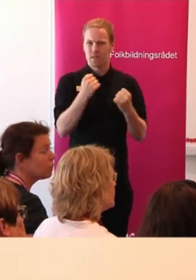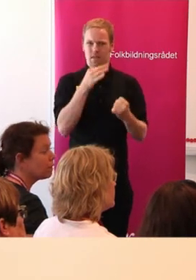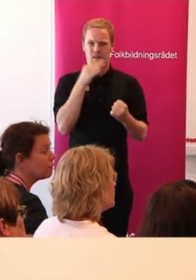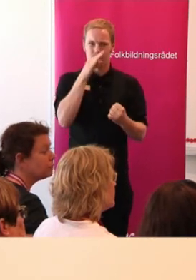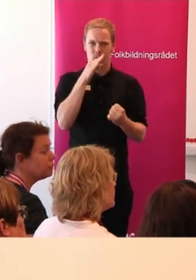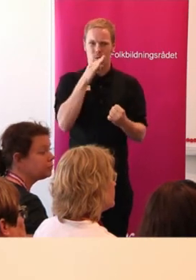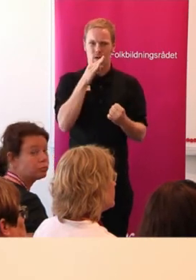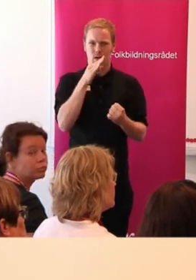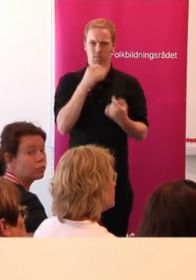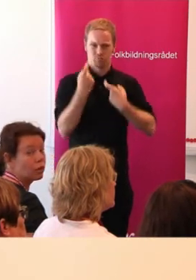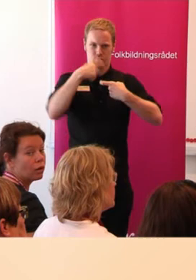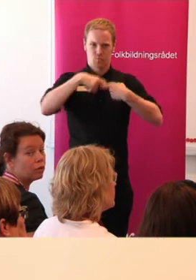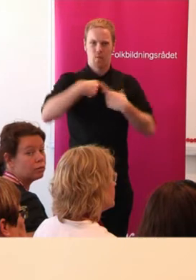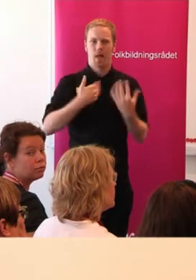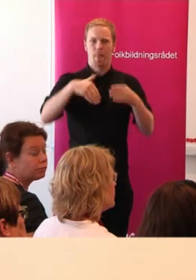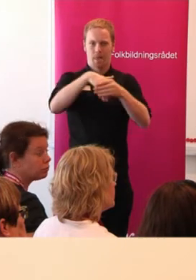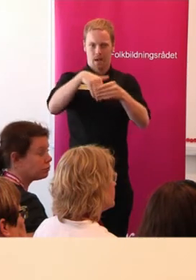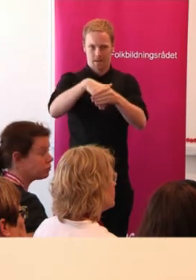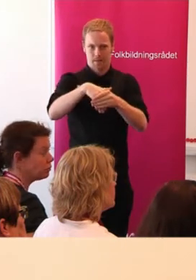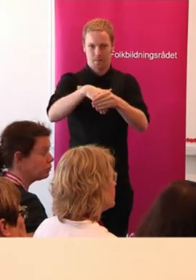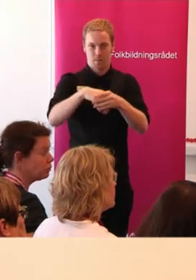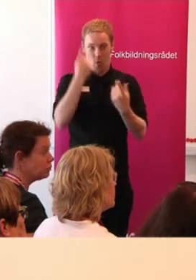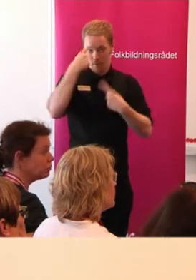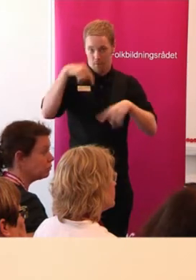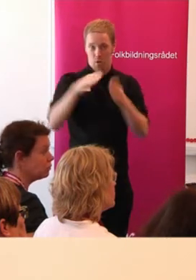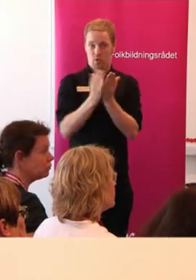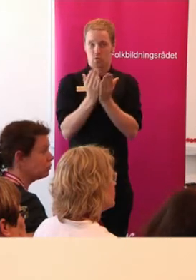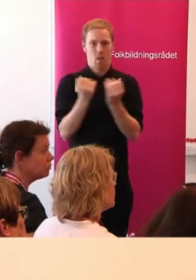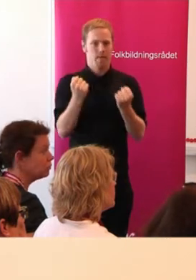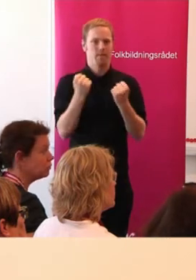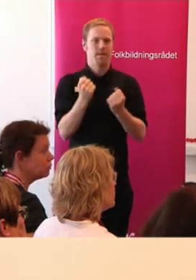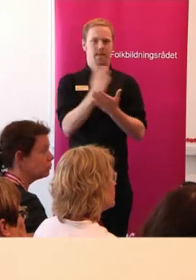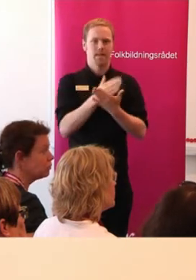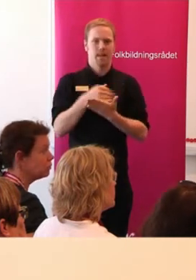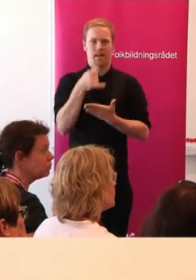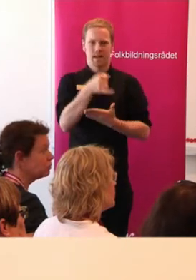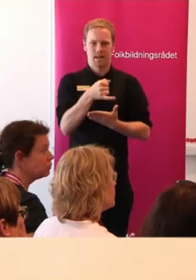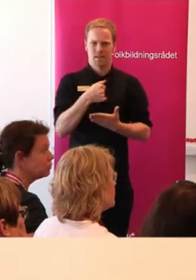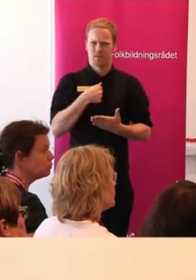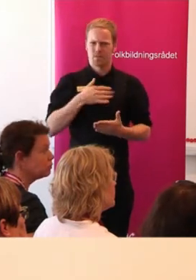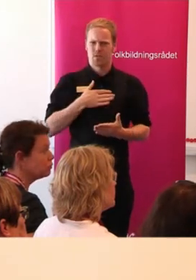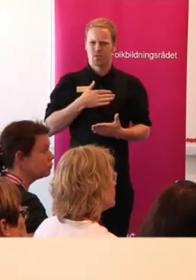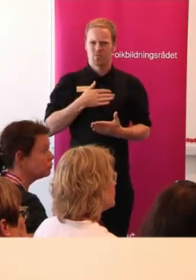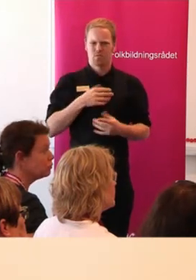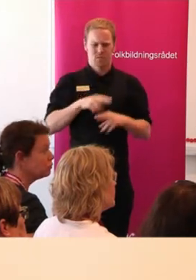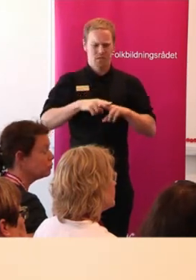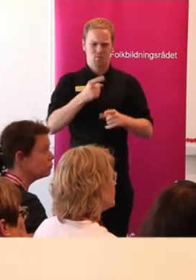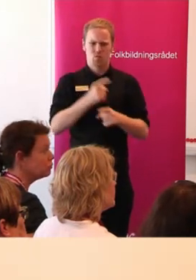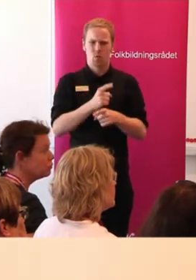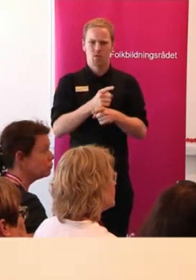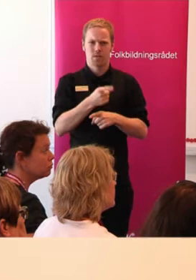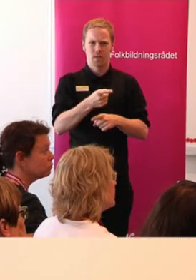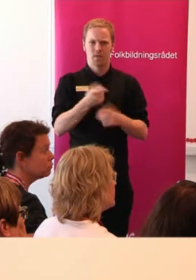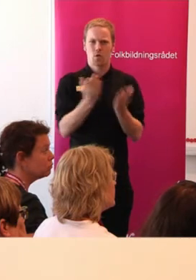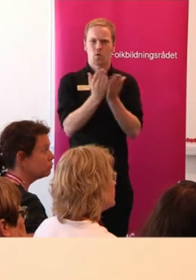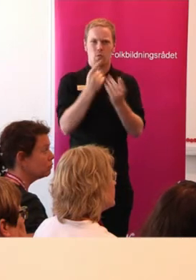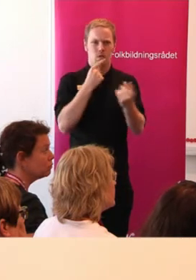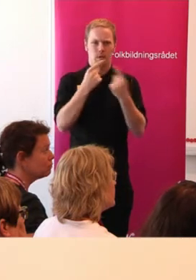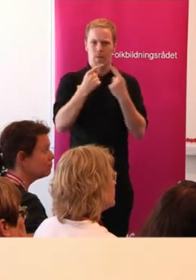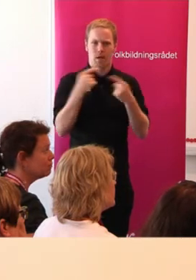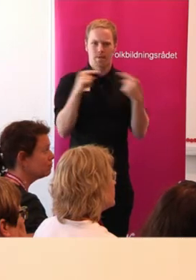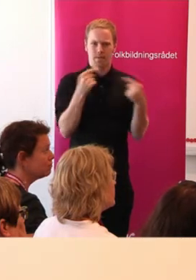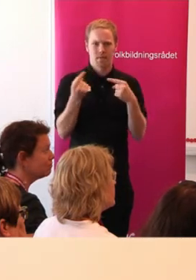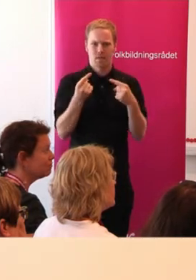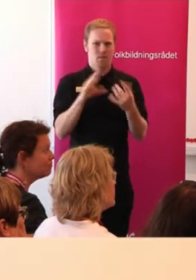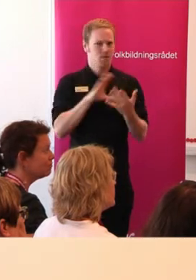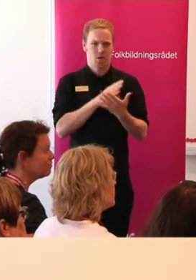vara delaktig. Och där är folkhögskolorna en viktig del. Jag tycker det är konstigt att skoldebatten inte innehåller mer om den diskussionen. Jag noterar det omedelbart